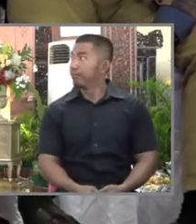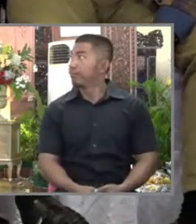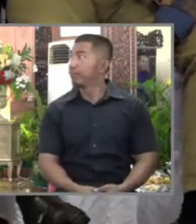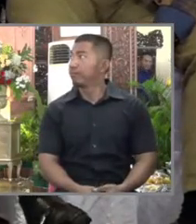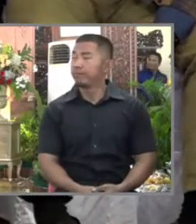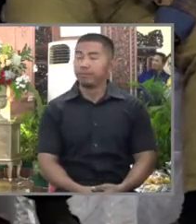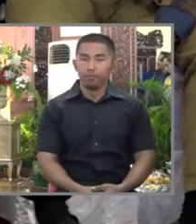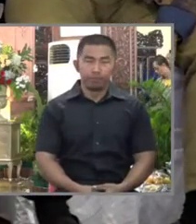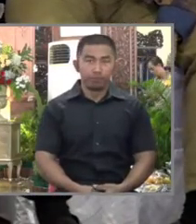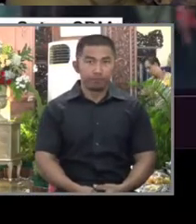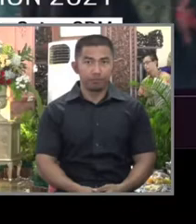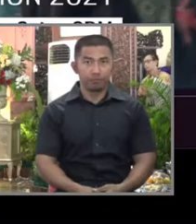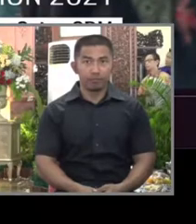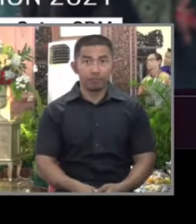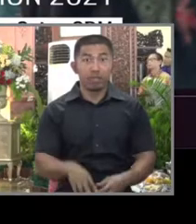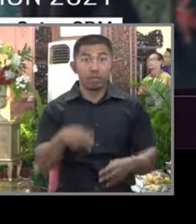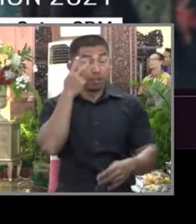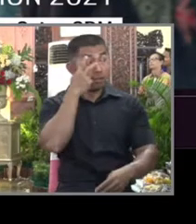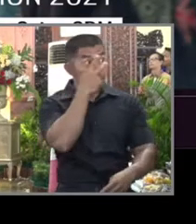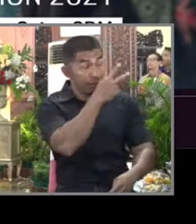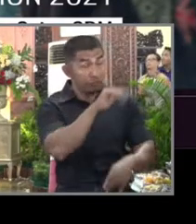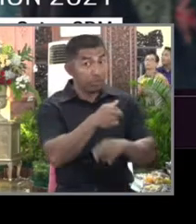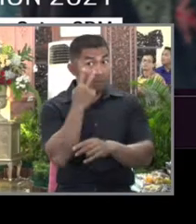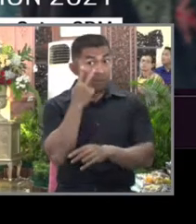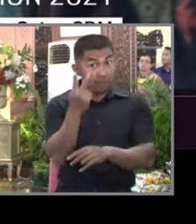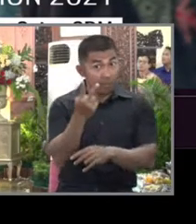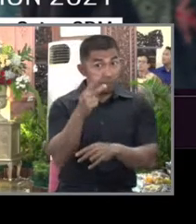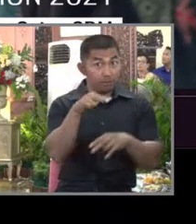Ya, yang di sana bisa lihat enggak ya?